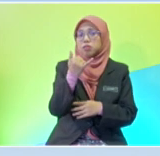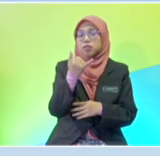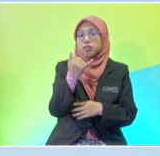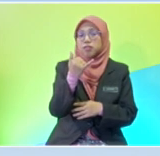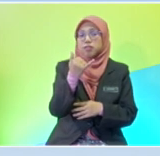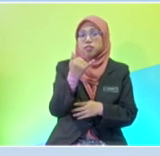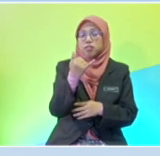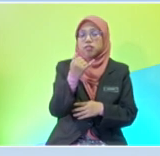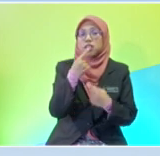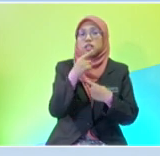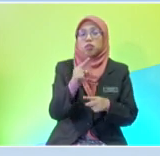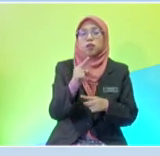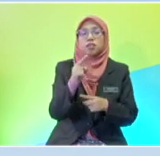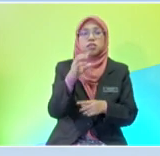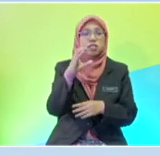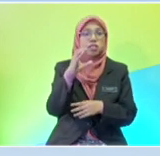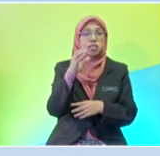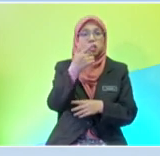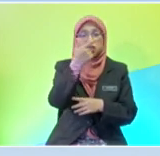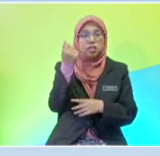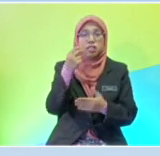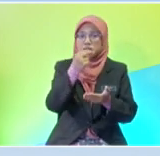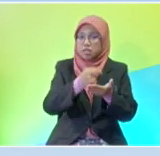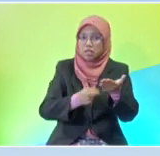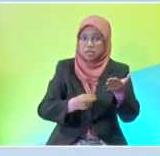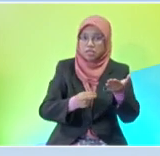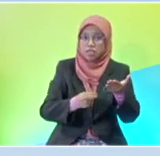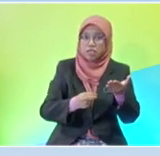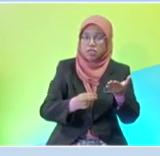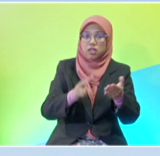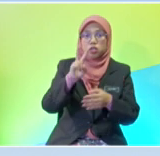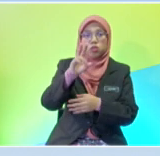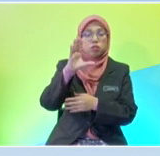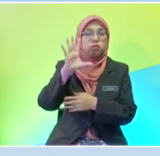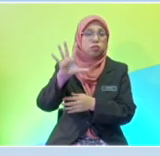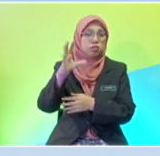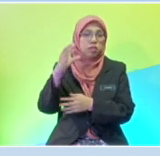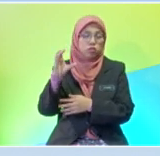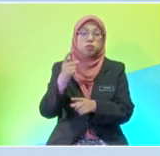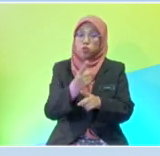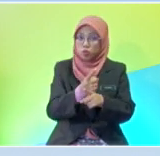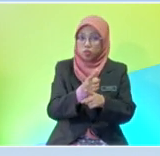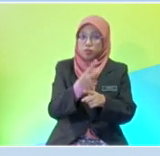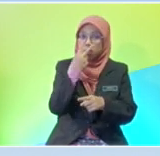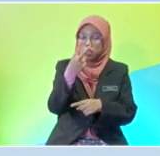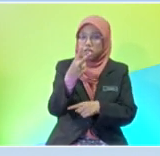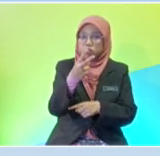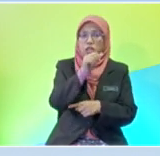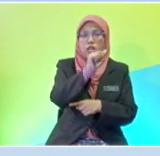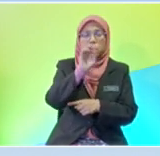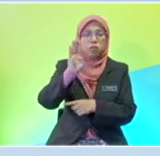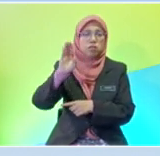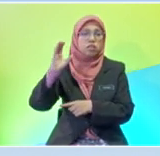jawabannya sih karena nilainya adalah 2500 betul kalau lihat di situ